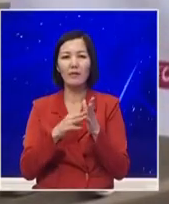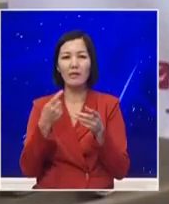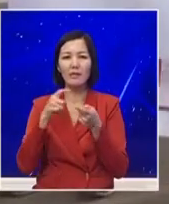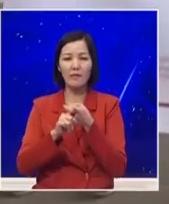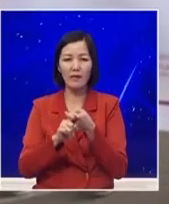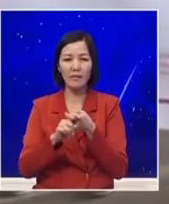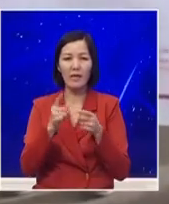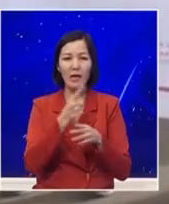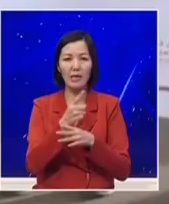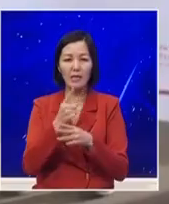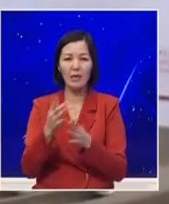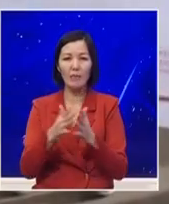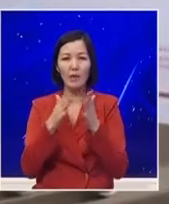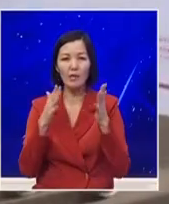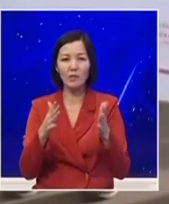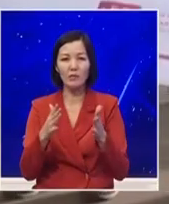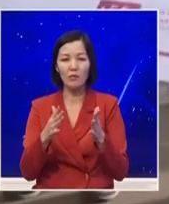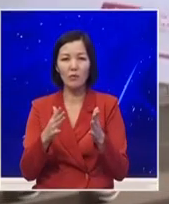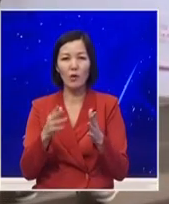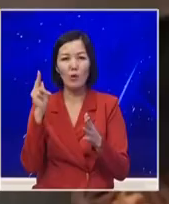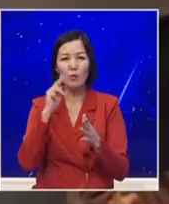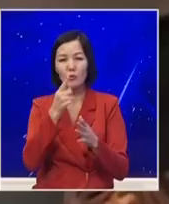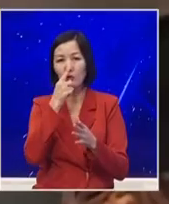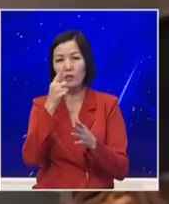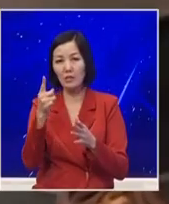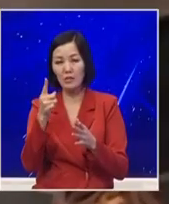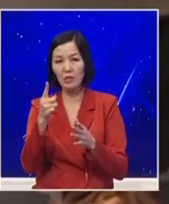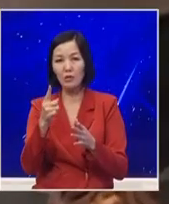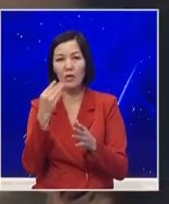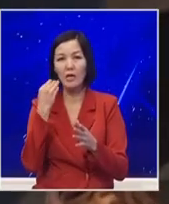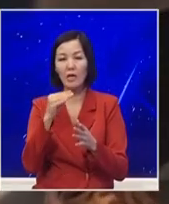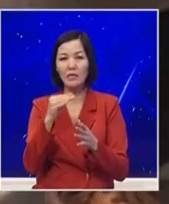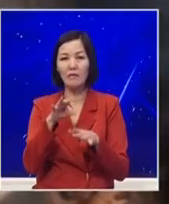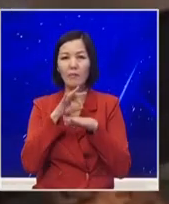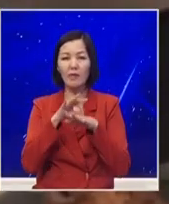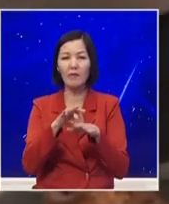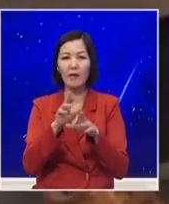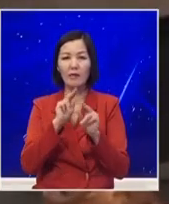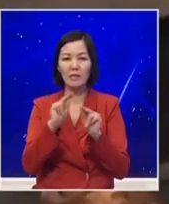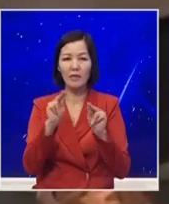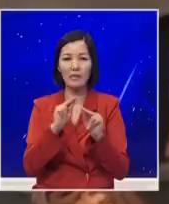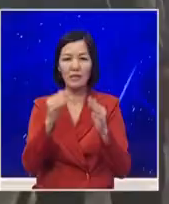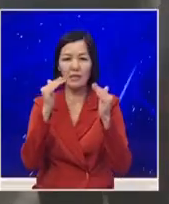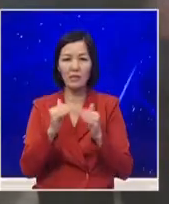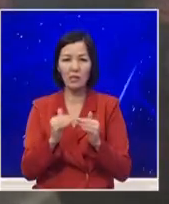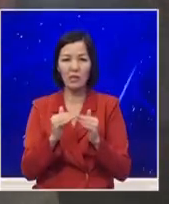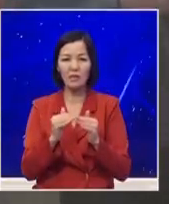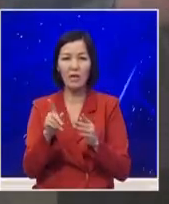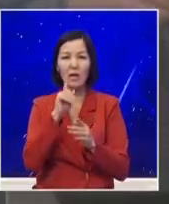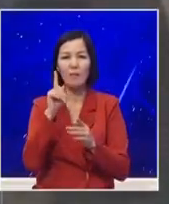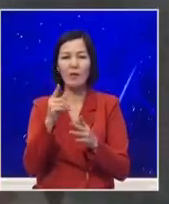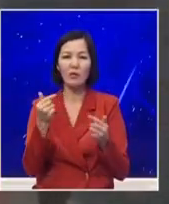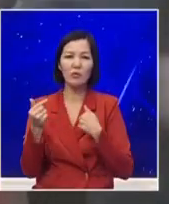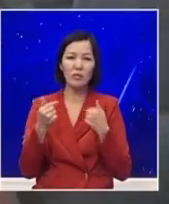связанных с ней ограничений большинство из них вынуждены учиться дистанционно. Качество преподавания снижается. Кроме того,